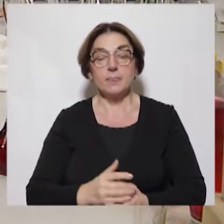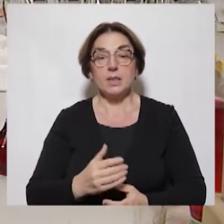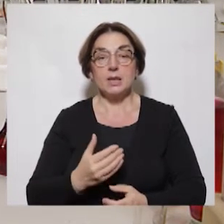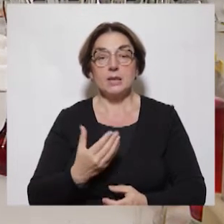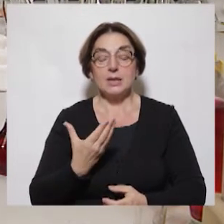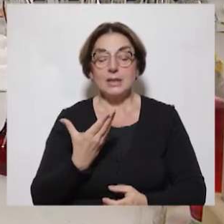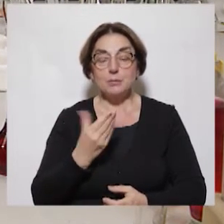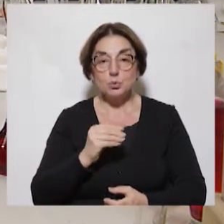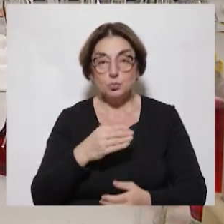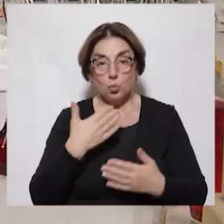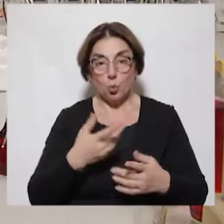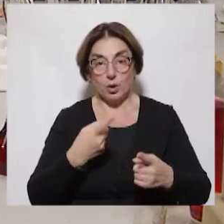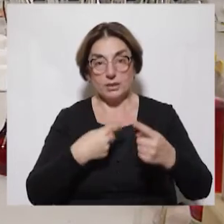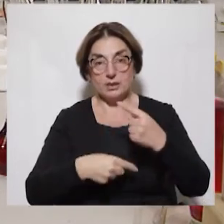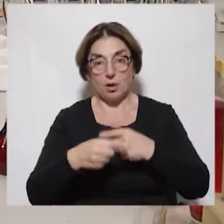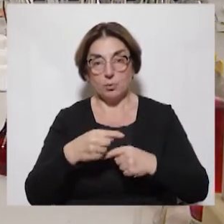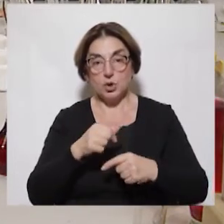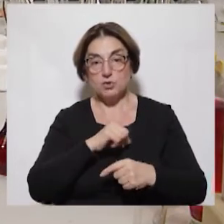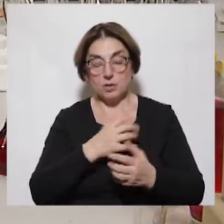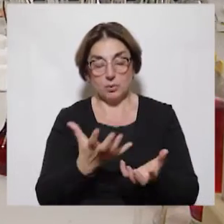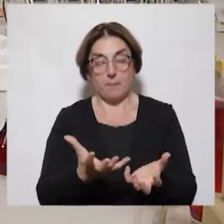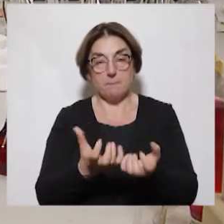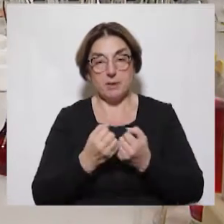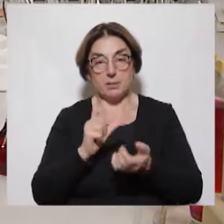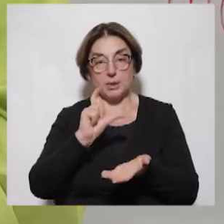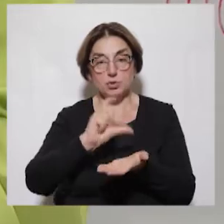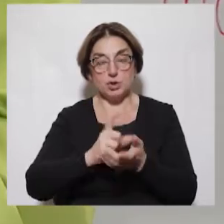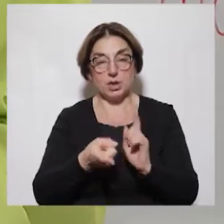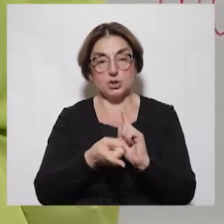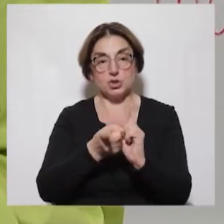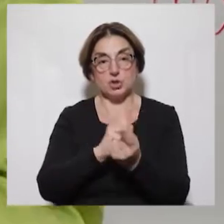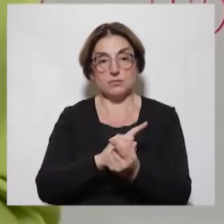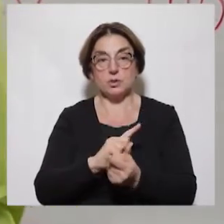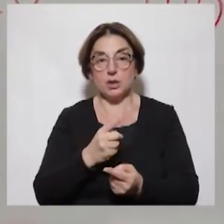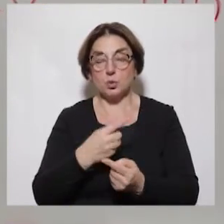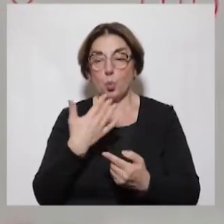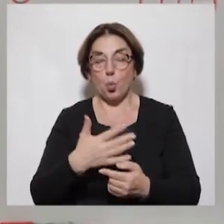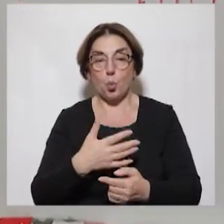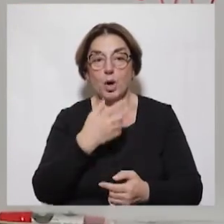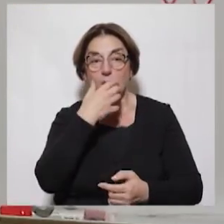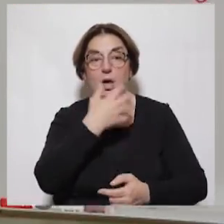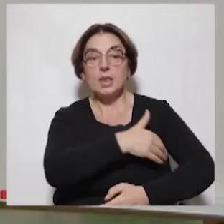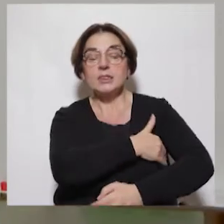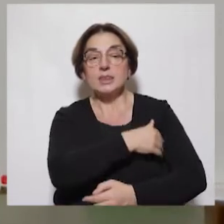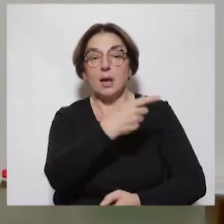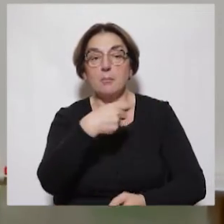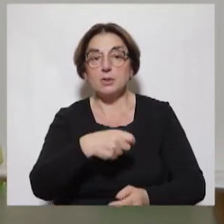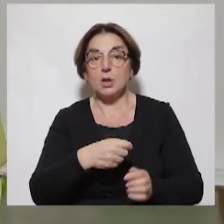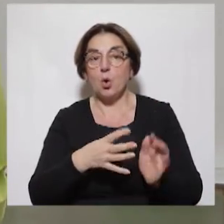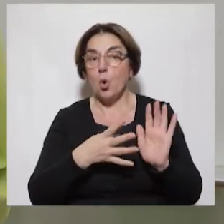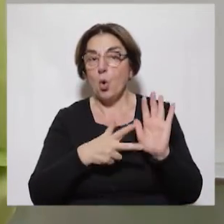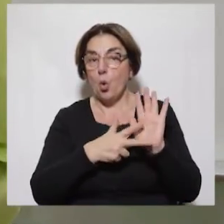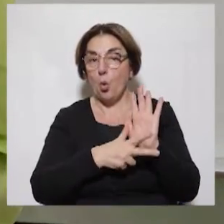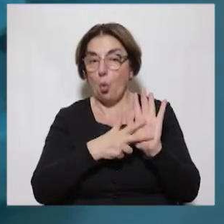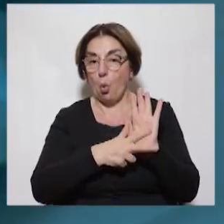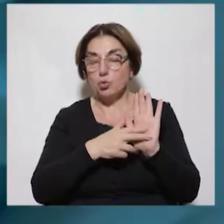რამოდენიმე წამის შემდეგ დაუბრუნდით, ჩვენ უკვე შევცვლით მიმღებ ჭიქას და გეტყვით რატომ. ვინაიდან ტემპერატურა უკვე შეიცვალა და